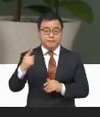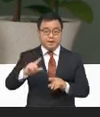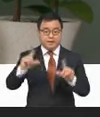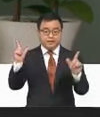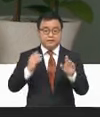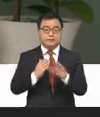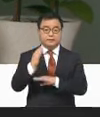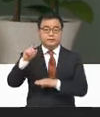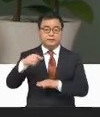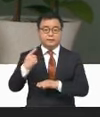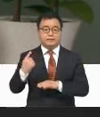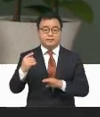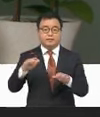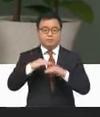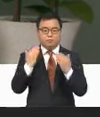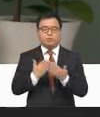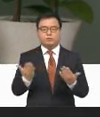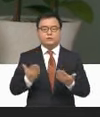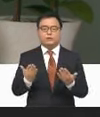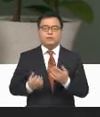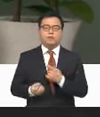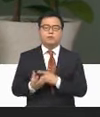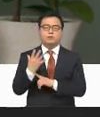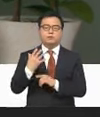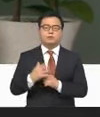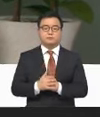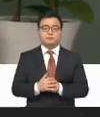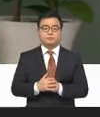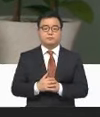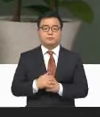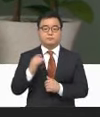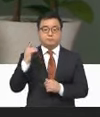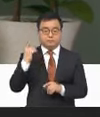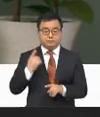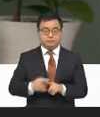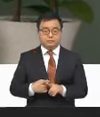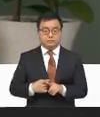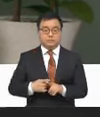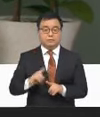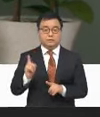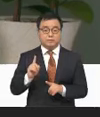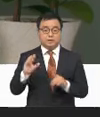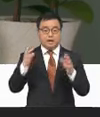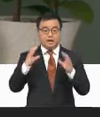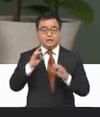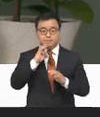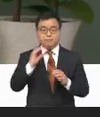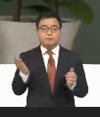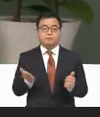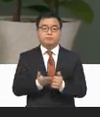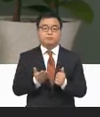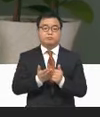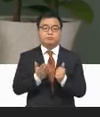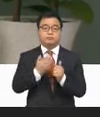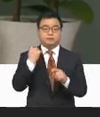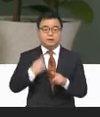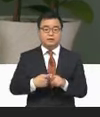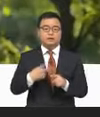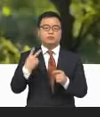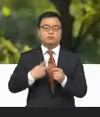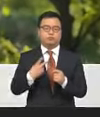그냥 일에 끈을 놨어요. 그러면서부터 이제 그냥 아이만 보면서 그러다가 또 둘째가